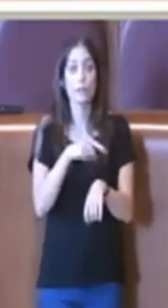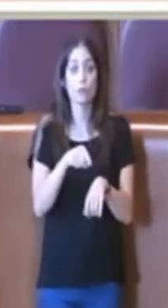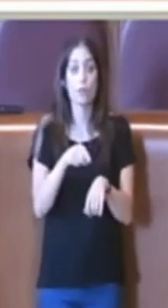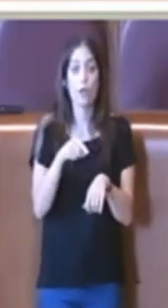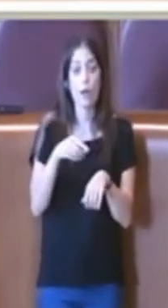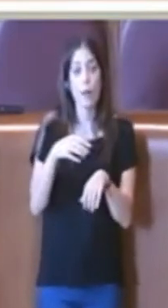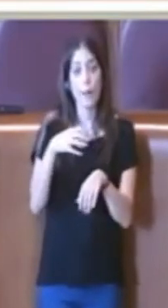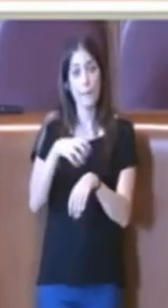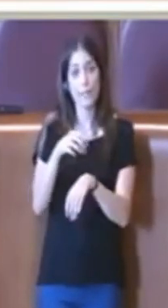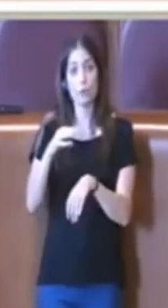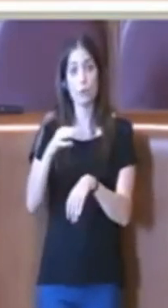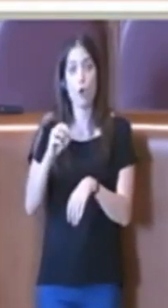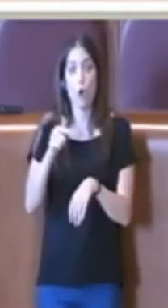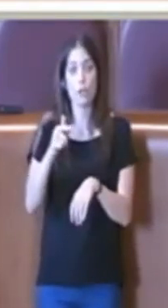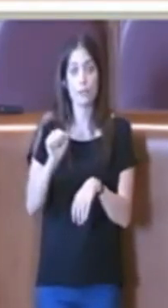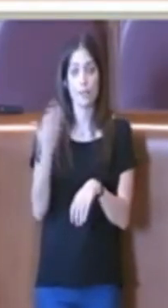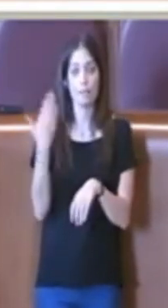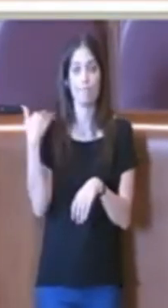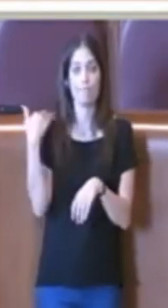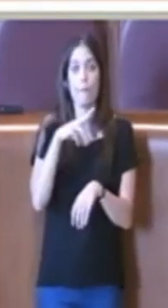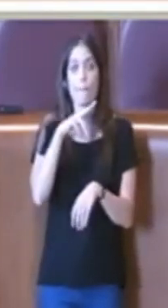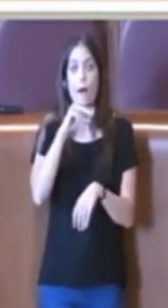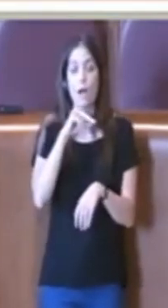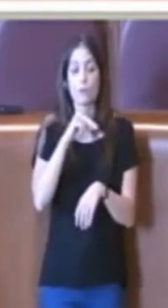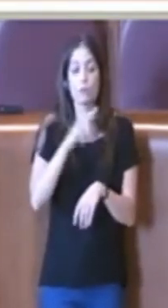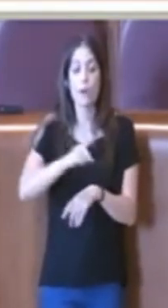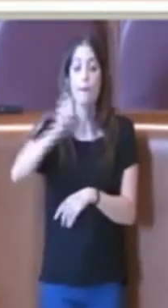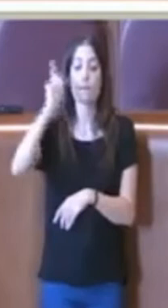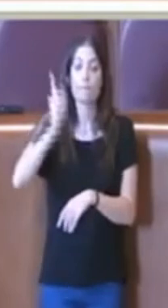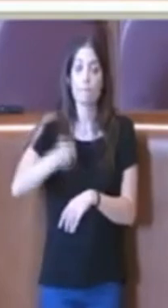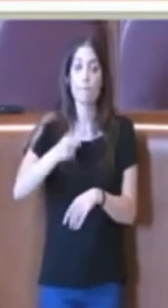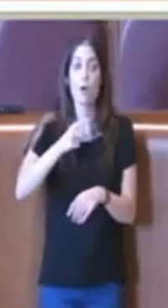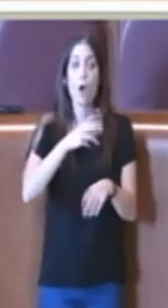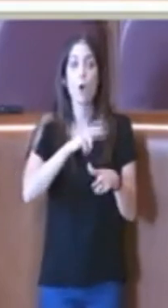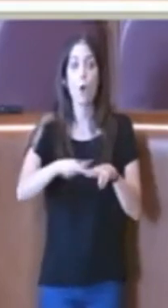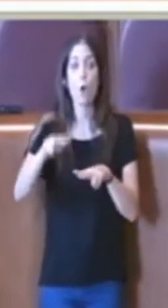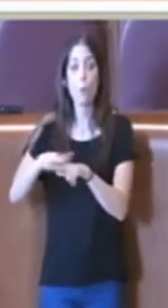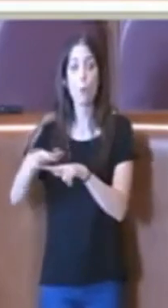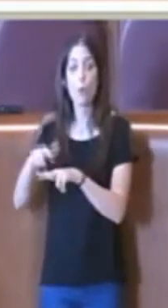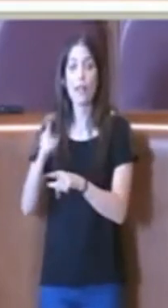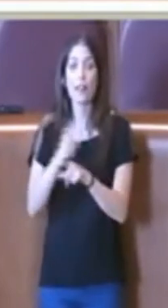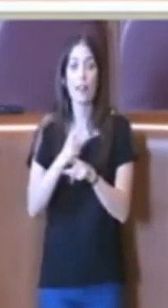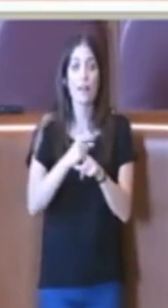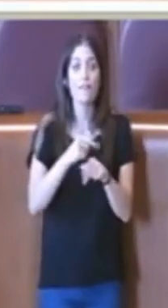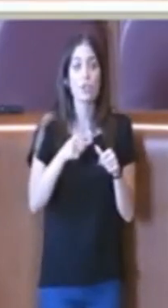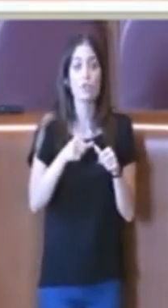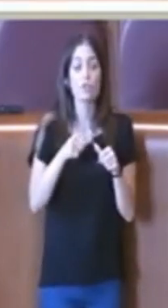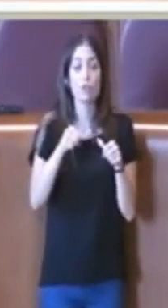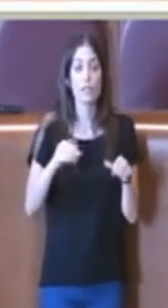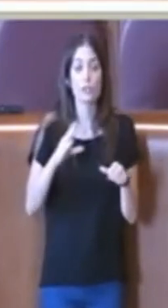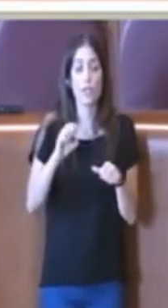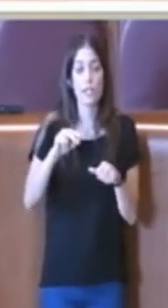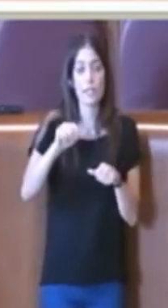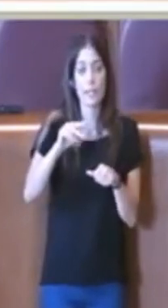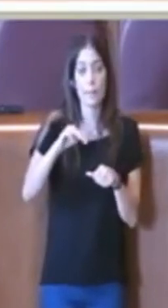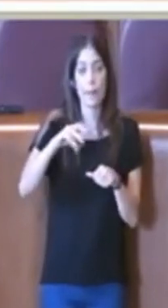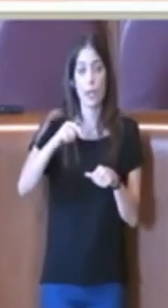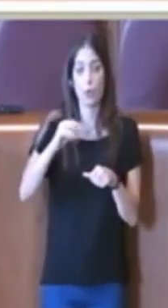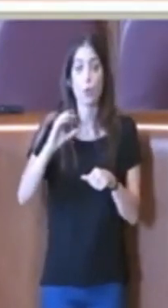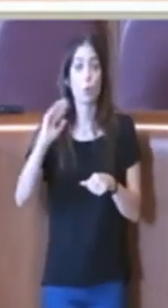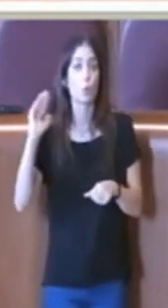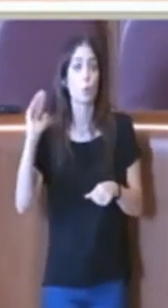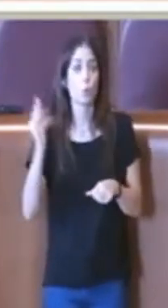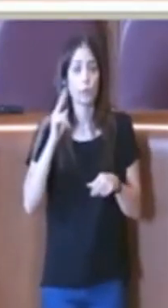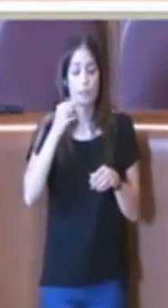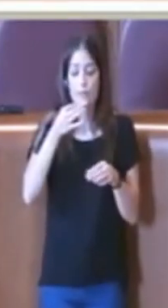di marzo che impone ai comuni di adottare un censimento di tutti gli alberi per cui sarà